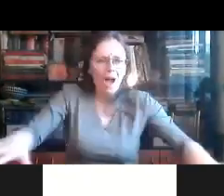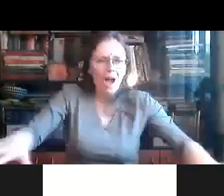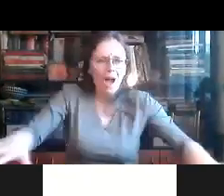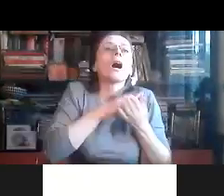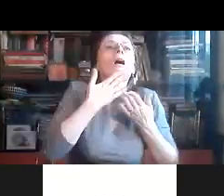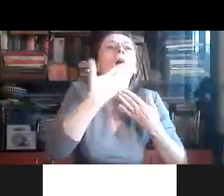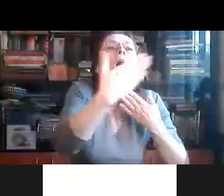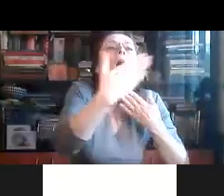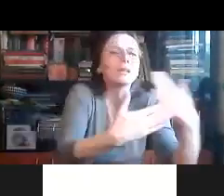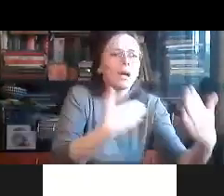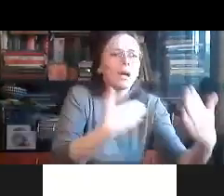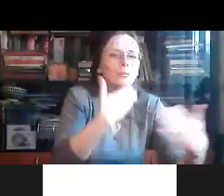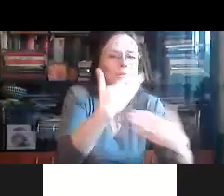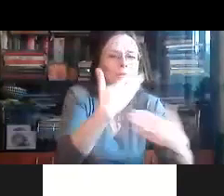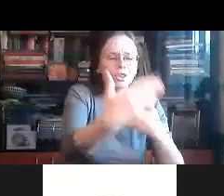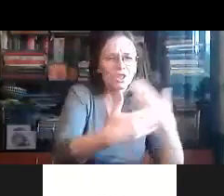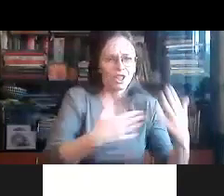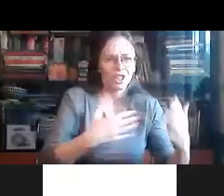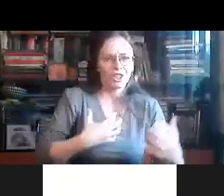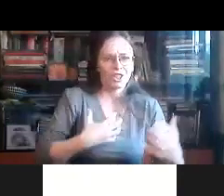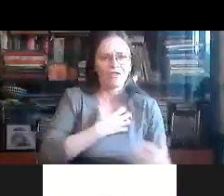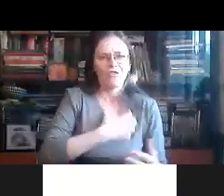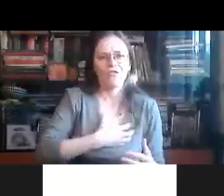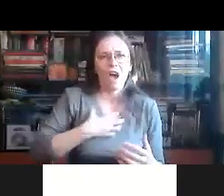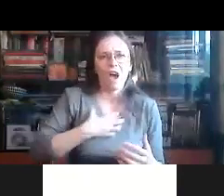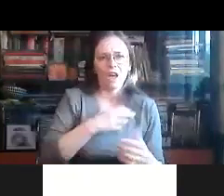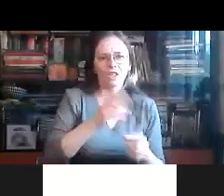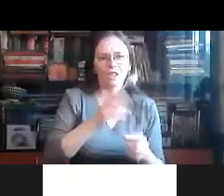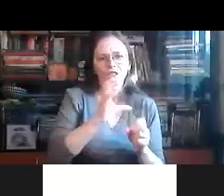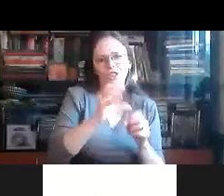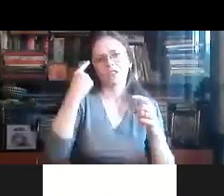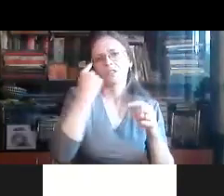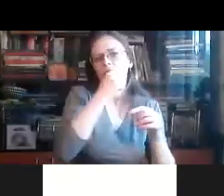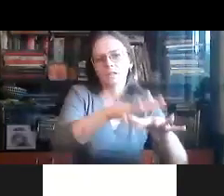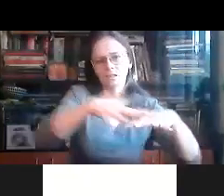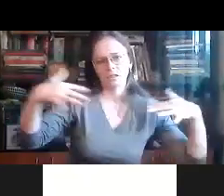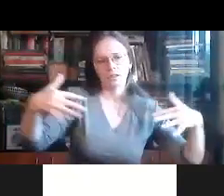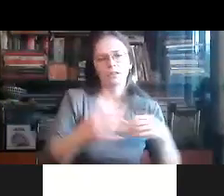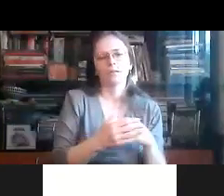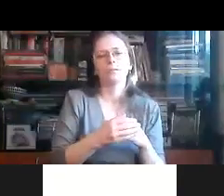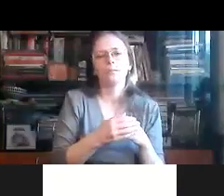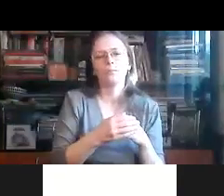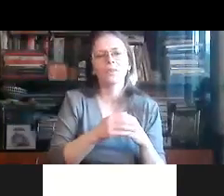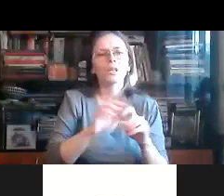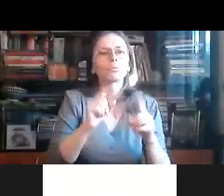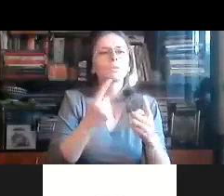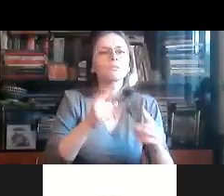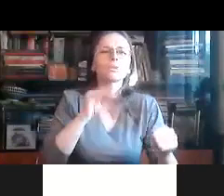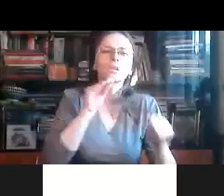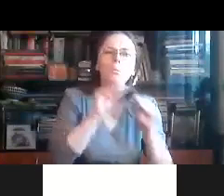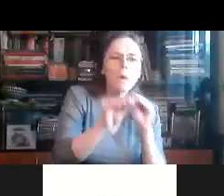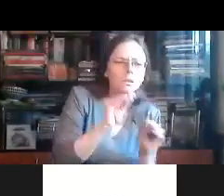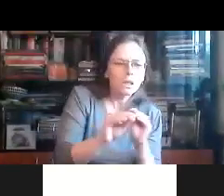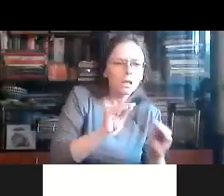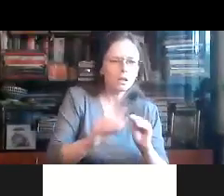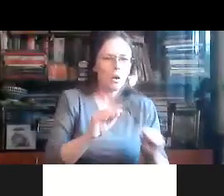понимаю, поскольку я занимаюсь драматургией, то для меня, конечно, текст всегда очень важен. И тоже есть